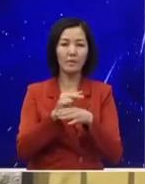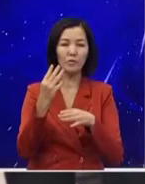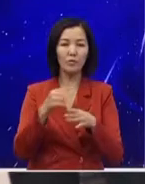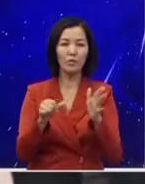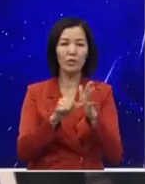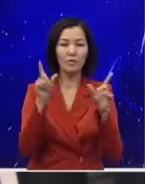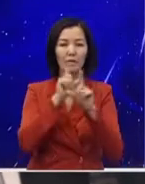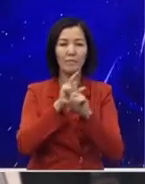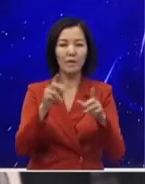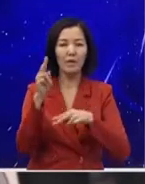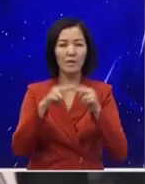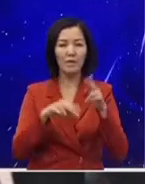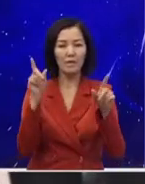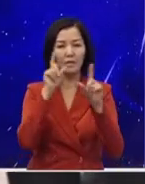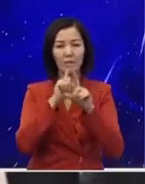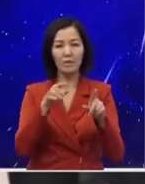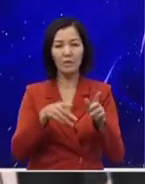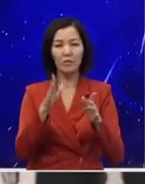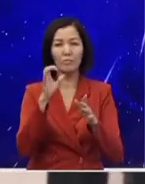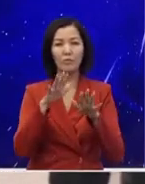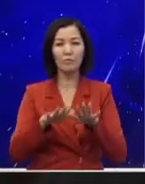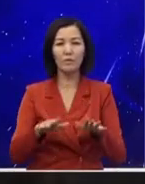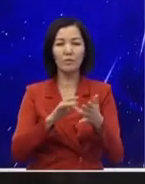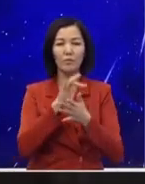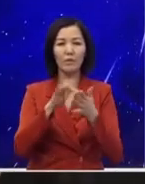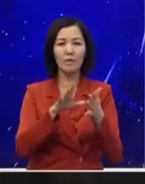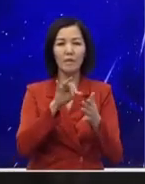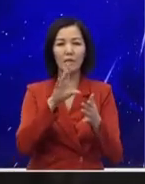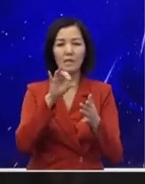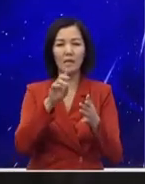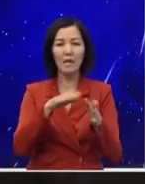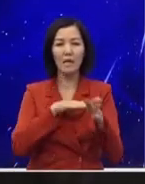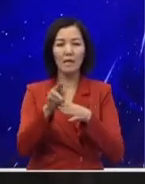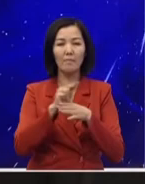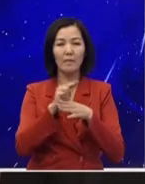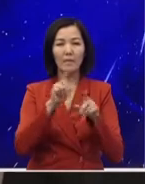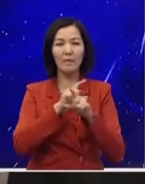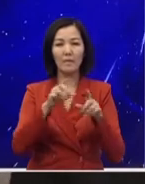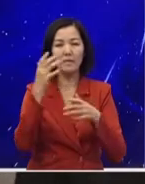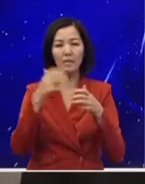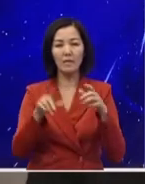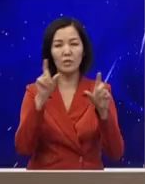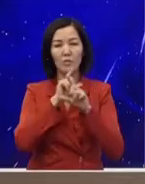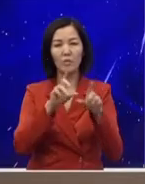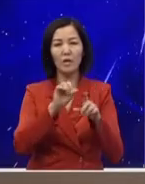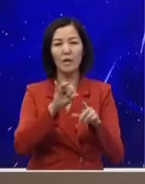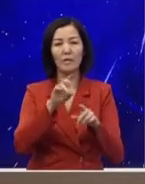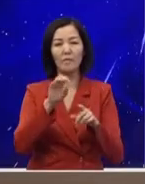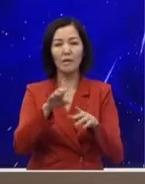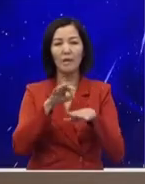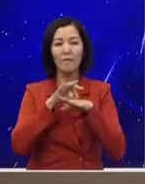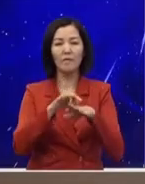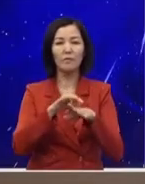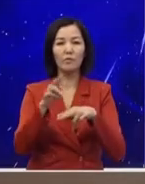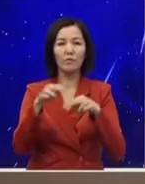объектов. Ведется строительство школы на 1500 мест в городе Исык. И капитальный ремонт здания средней школы в селе Аймен. Также ведется